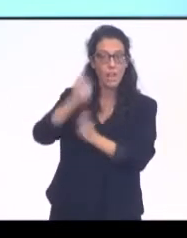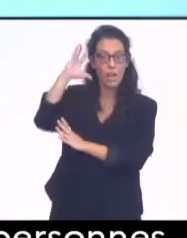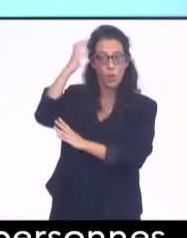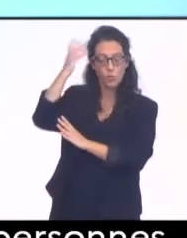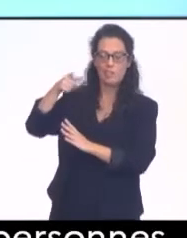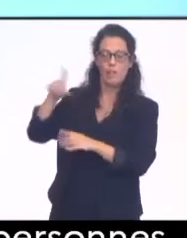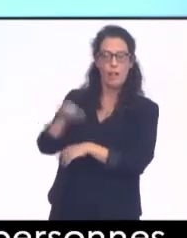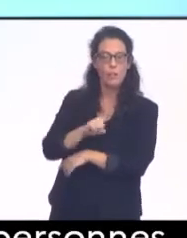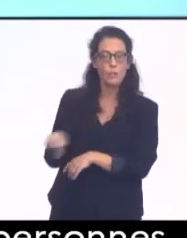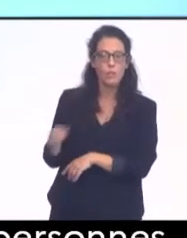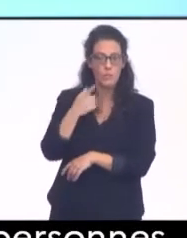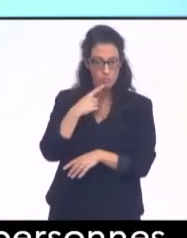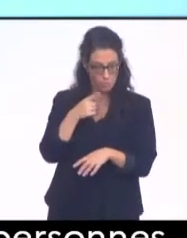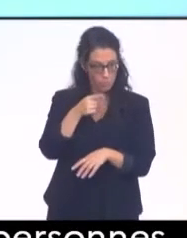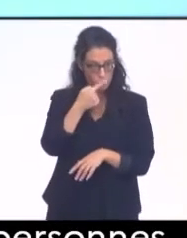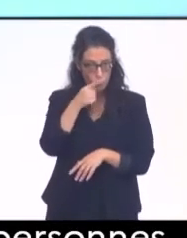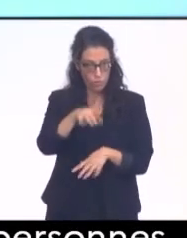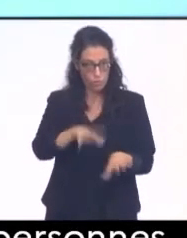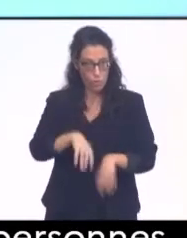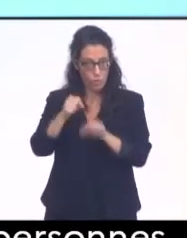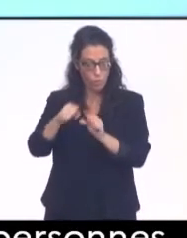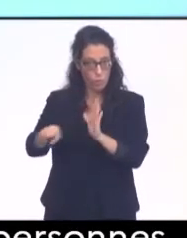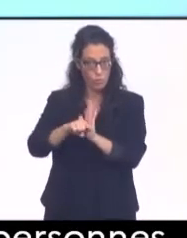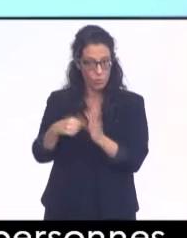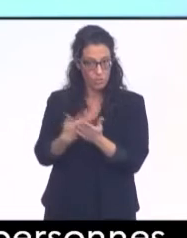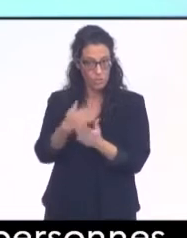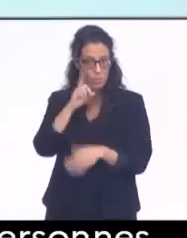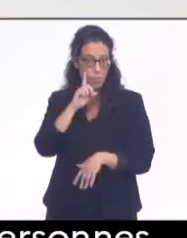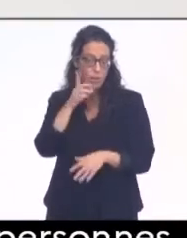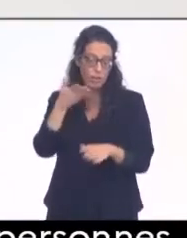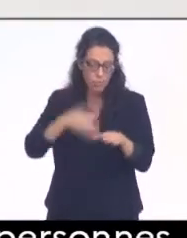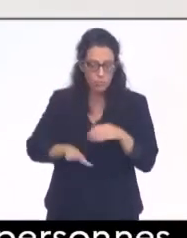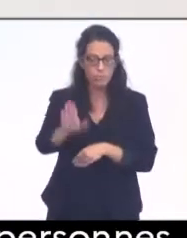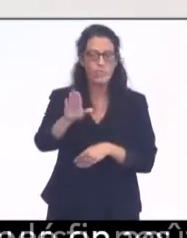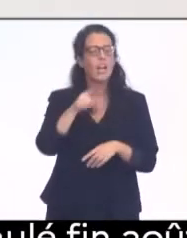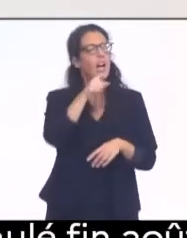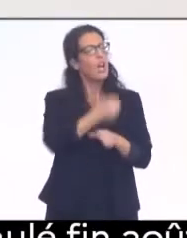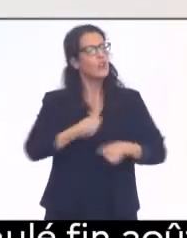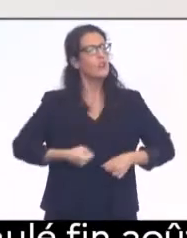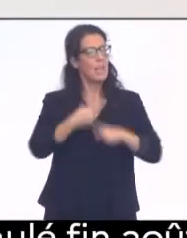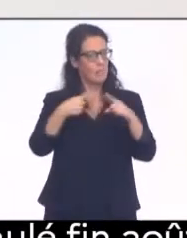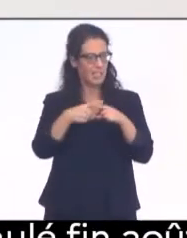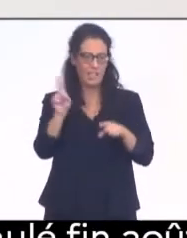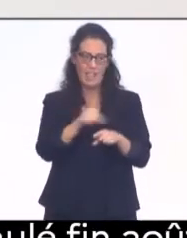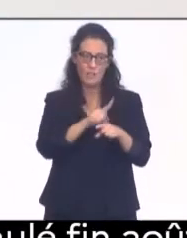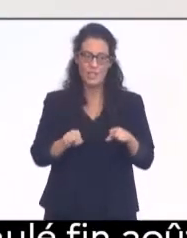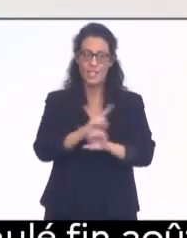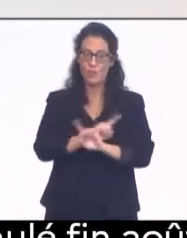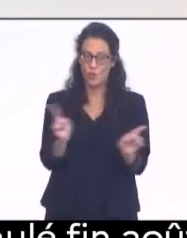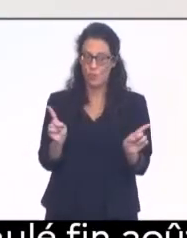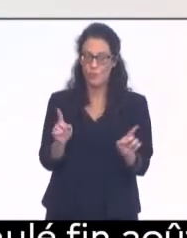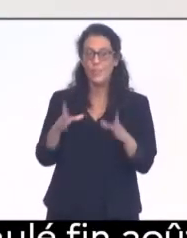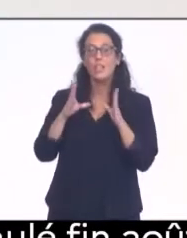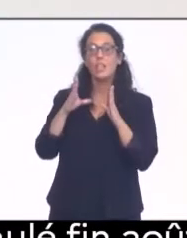Envisagez-vous de rétablir cette mesure, vu la violence de la seconde vague ? Alors en fait, ce n'est pas le chômage partiel qui a été annulé. En fait, le décret est